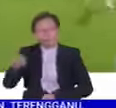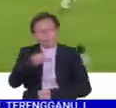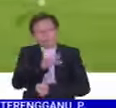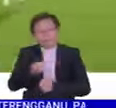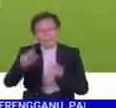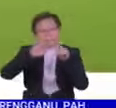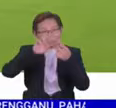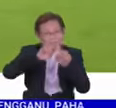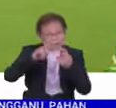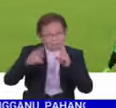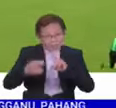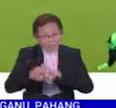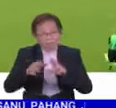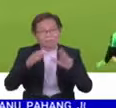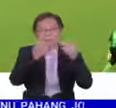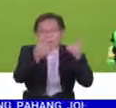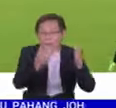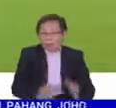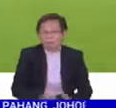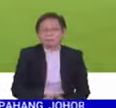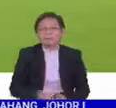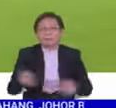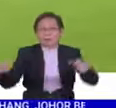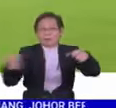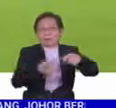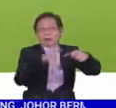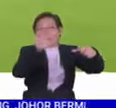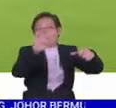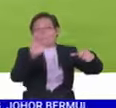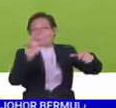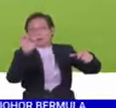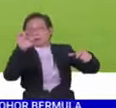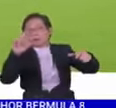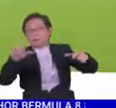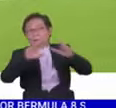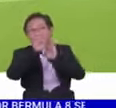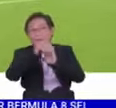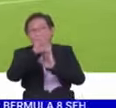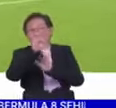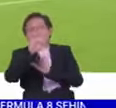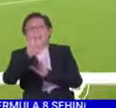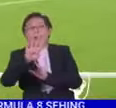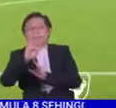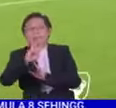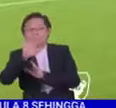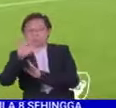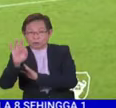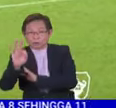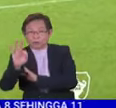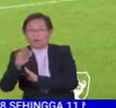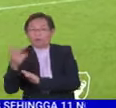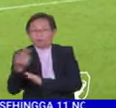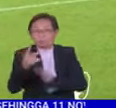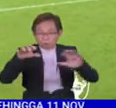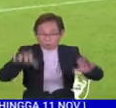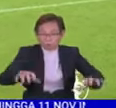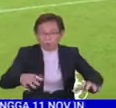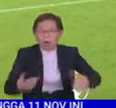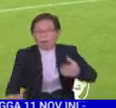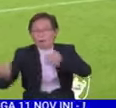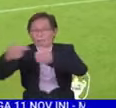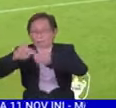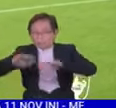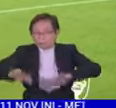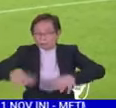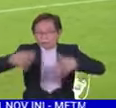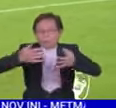sepasukan. Pada aksi suku akhir pertama lalu, jaringan Badrul Bakhtiar pada minit ke-69 menjadi pemisah kedua-dua pasukan yang akan merebut slot ke